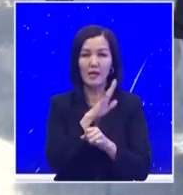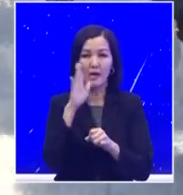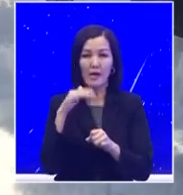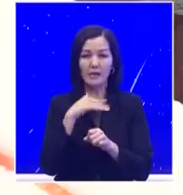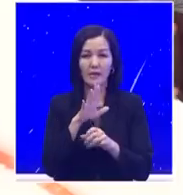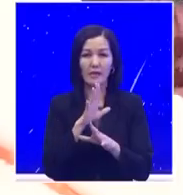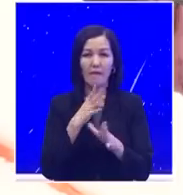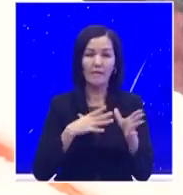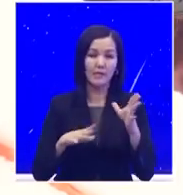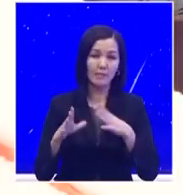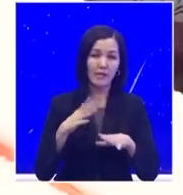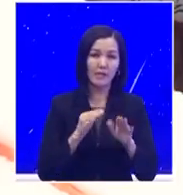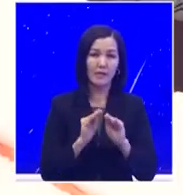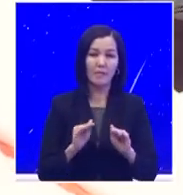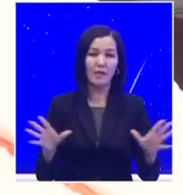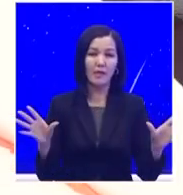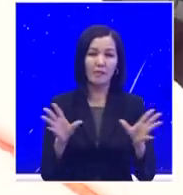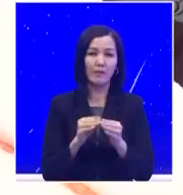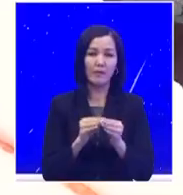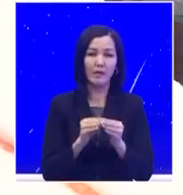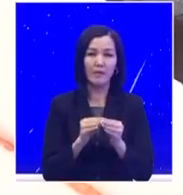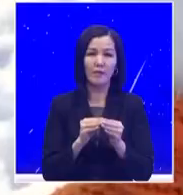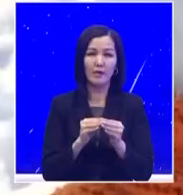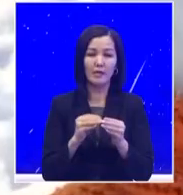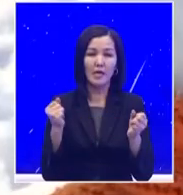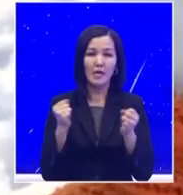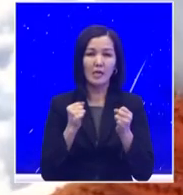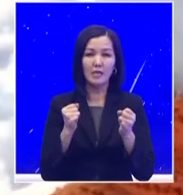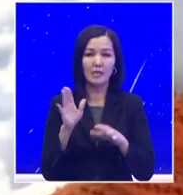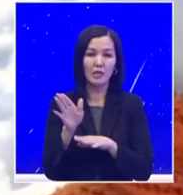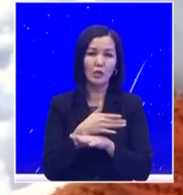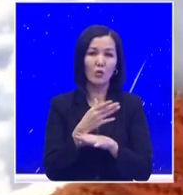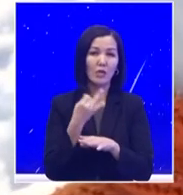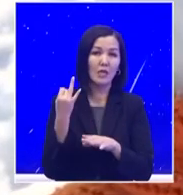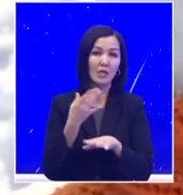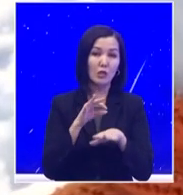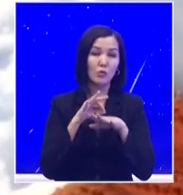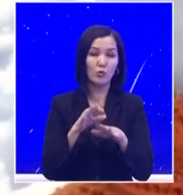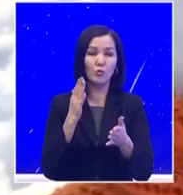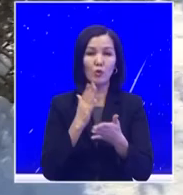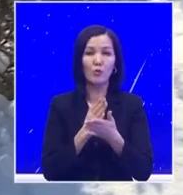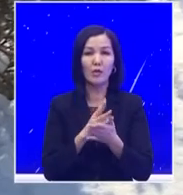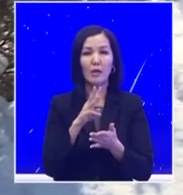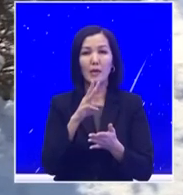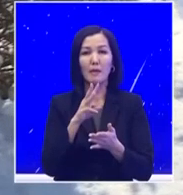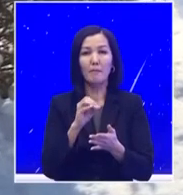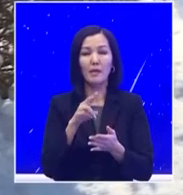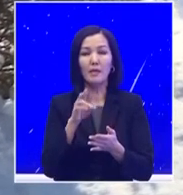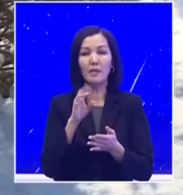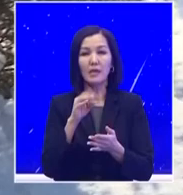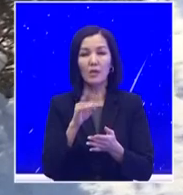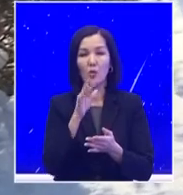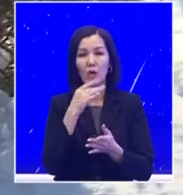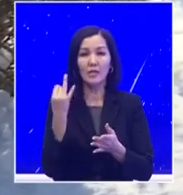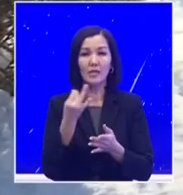Ал қарлы мүсіндер жасау арқылы олар қысқы серуенді қызықты өткізе алады. Мәселен, балабақша тәрбиеленушісі Медина Ақжолтай да уақытын